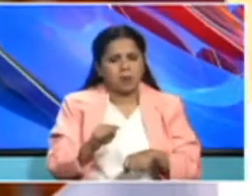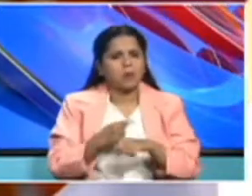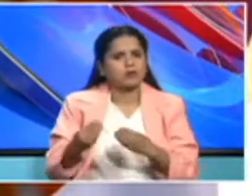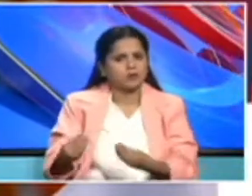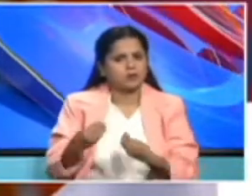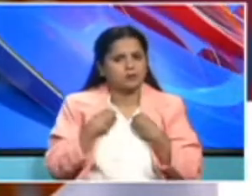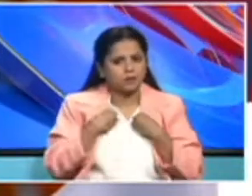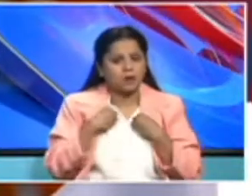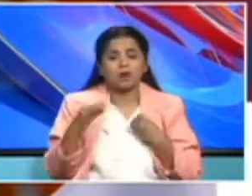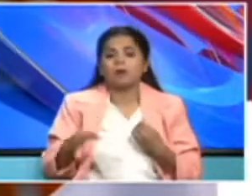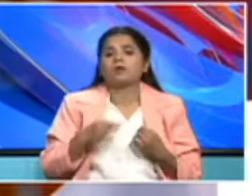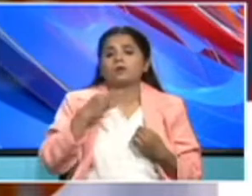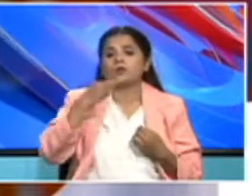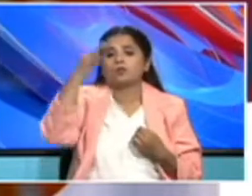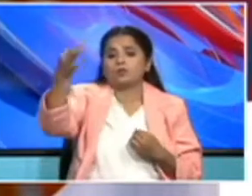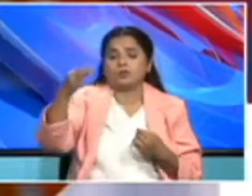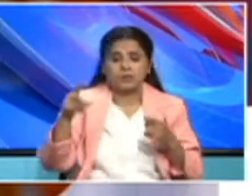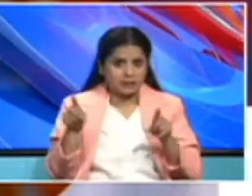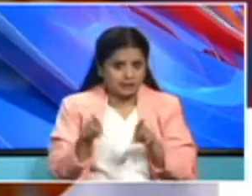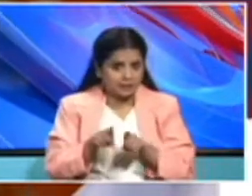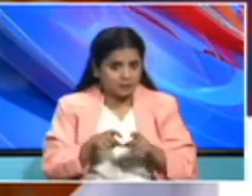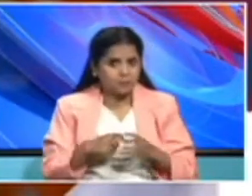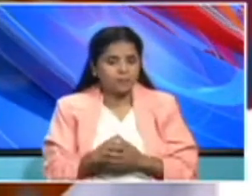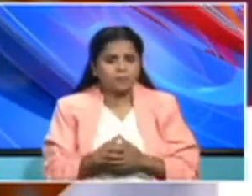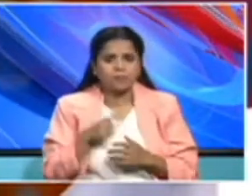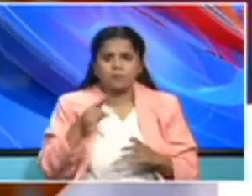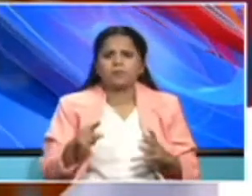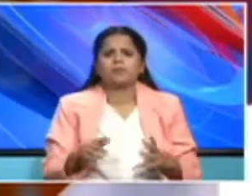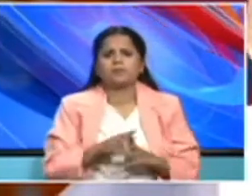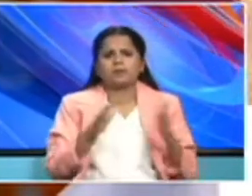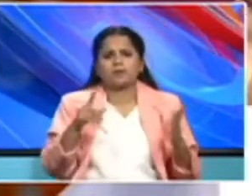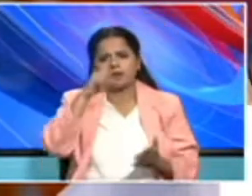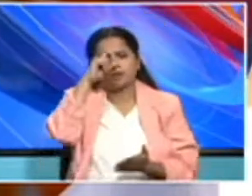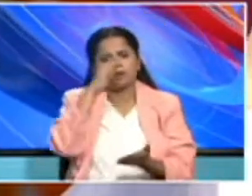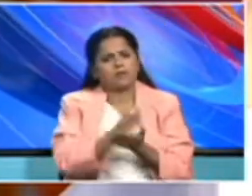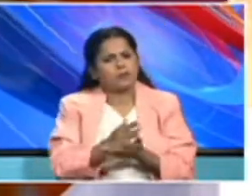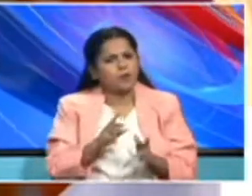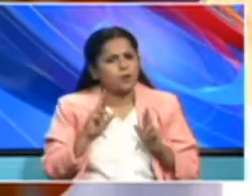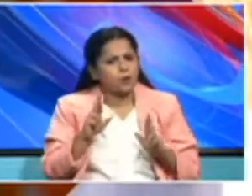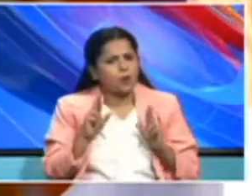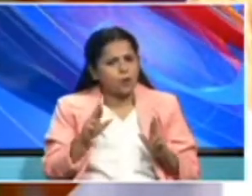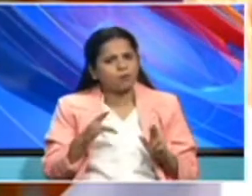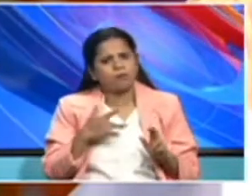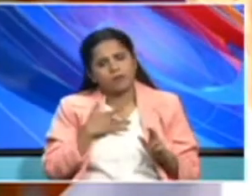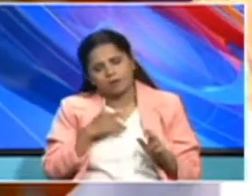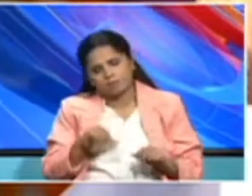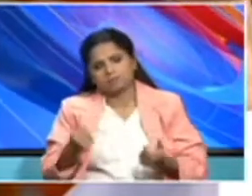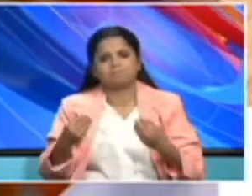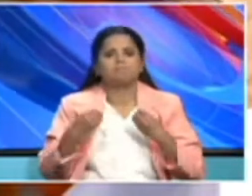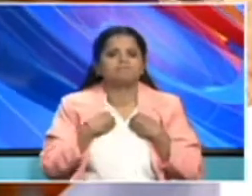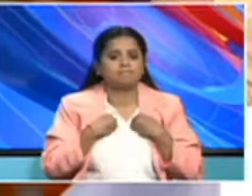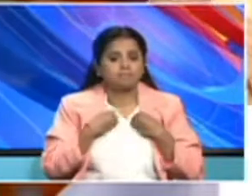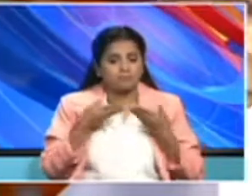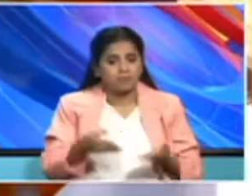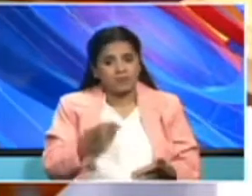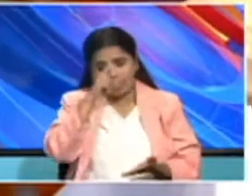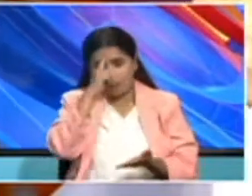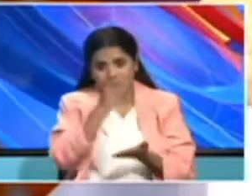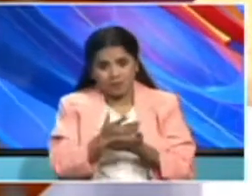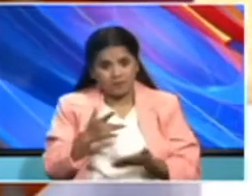और भविष्य के लिए एक नया विश्वास भी जगाएगी। इसी विश्वास